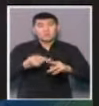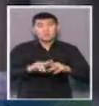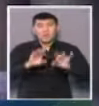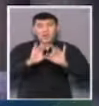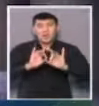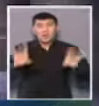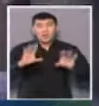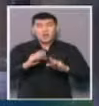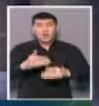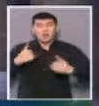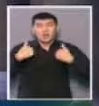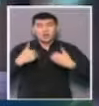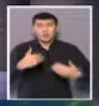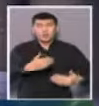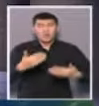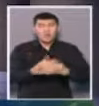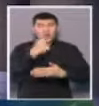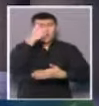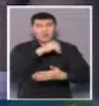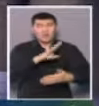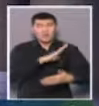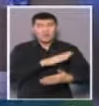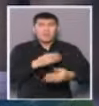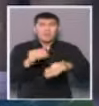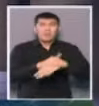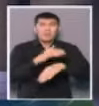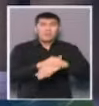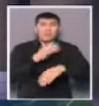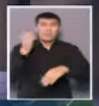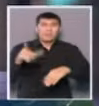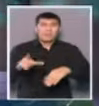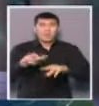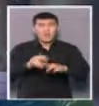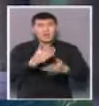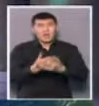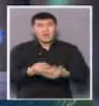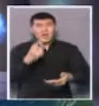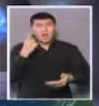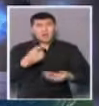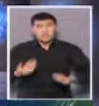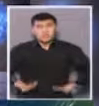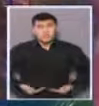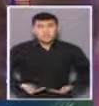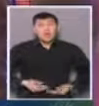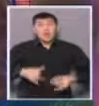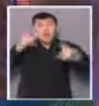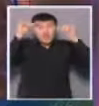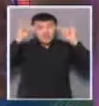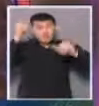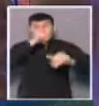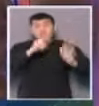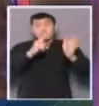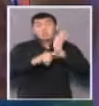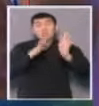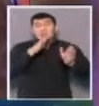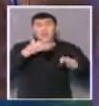таратқан құттықтау лебізі. Қарапайымдылығын жоғалтпаған тау тұлға көзі тірі болса, сыйыр жылы 70-ке толар